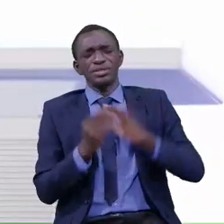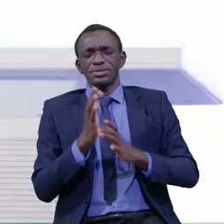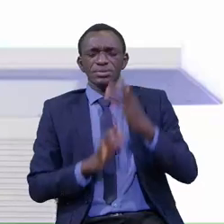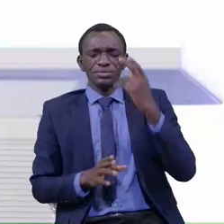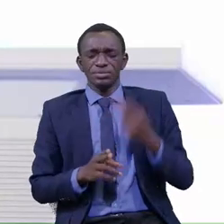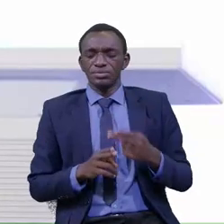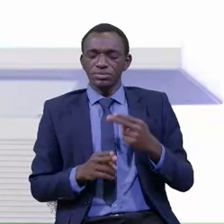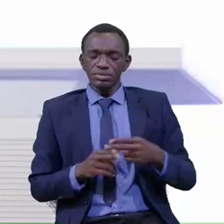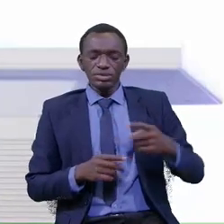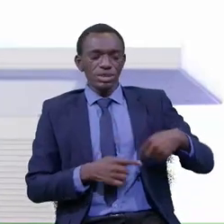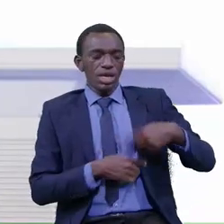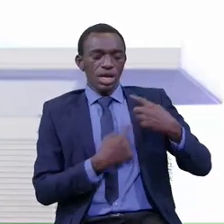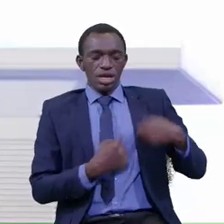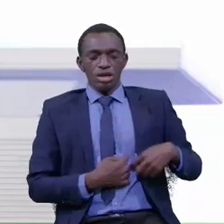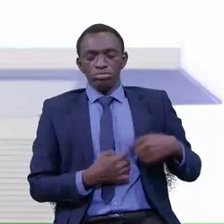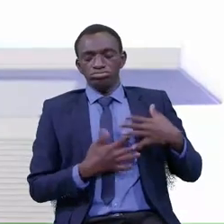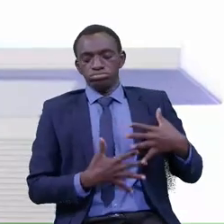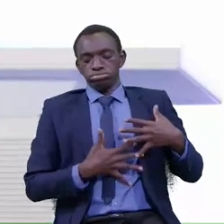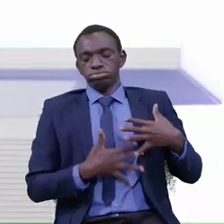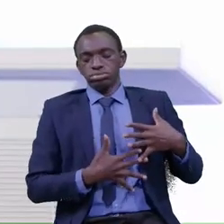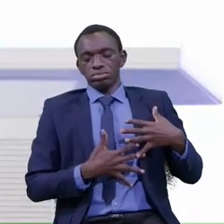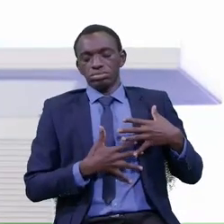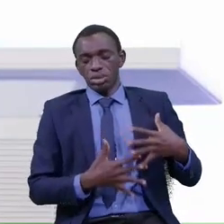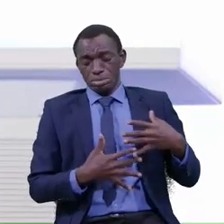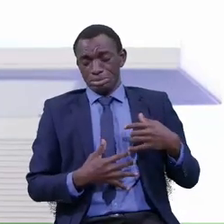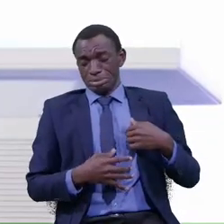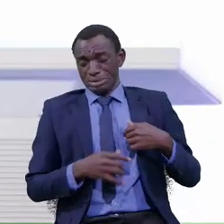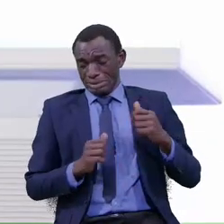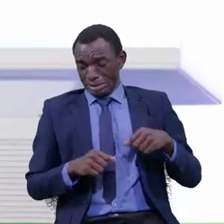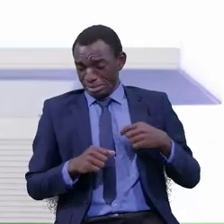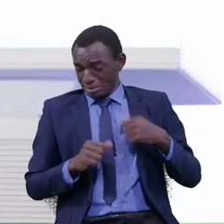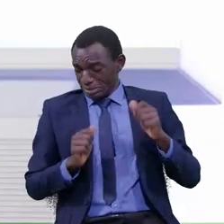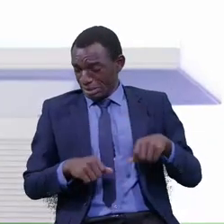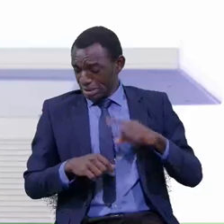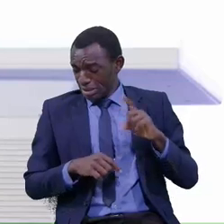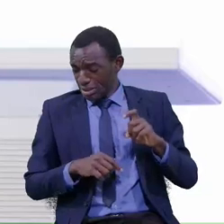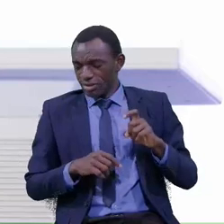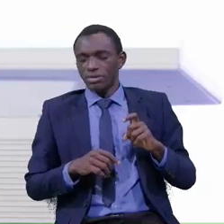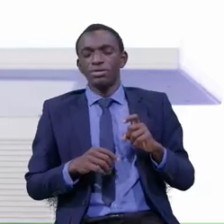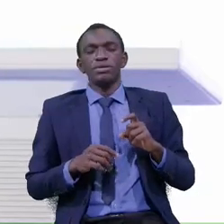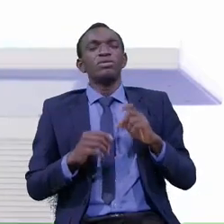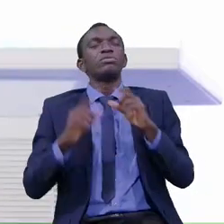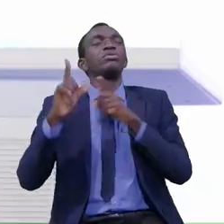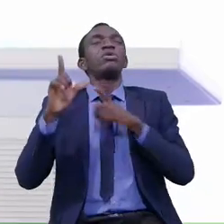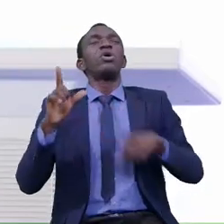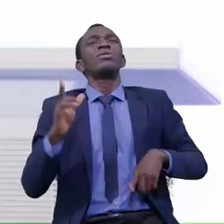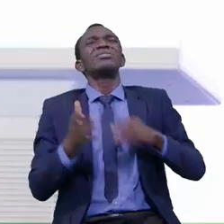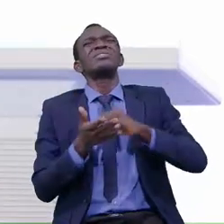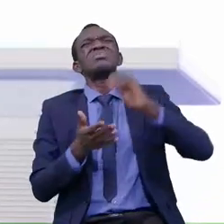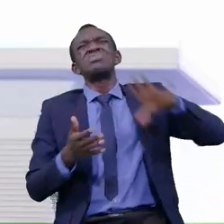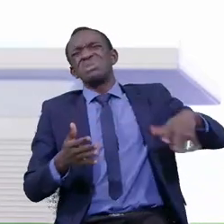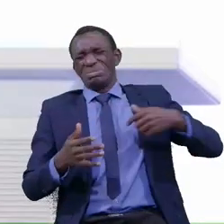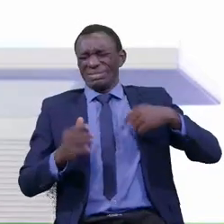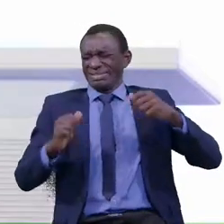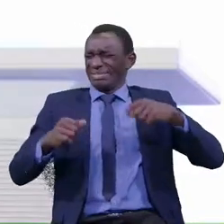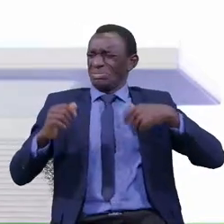Le cœur qui palpite, est-ce que je peux, ôte, est-ce que je peux, de